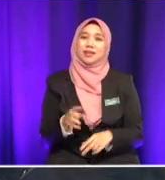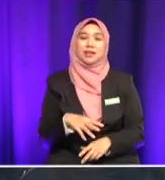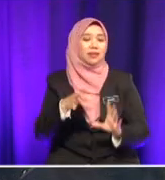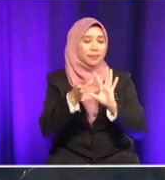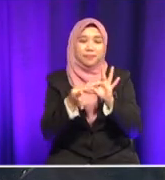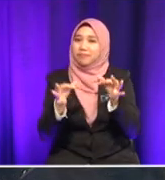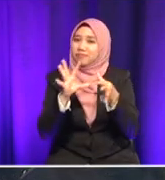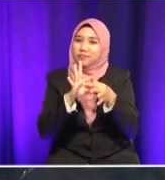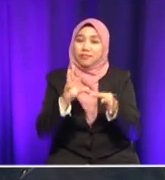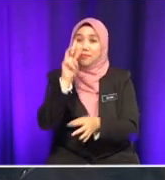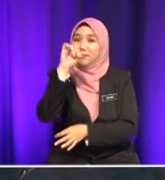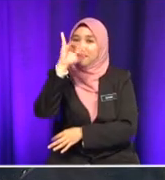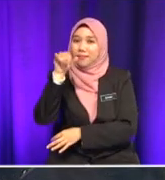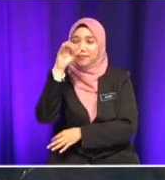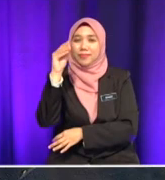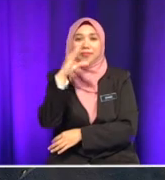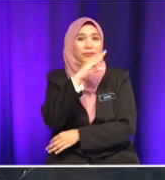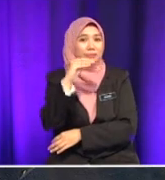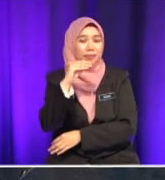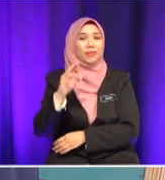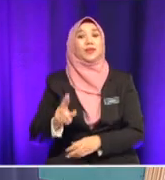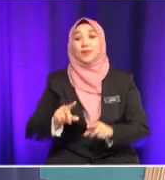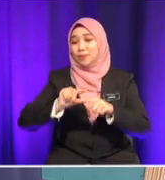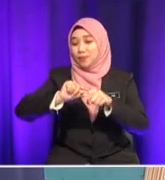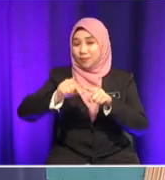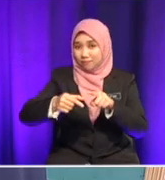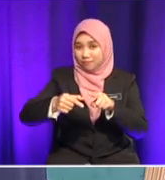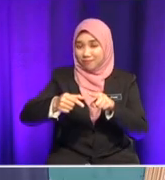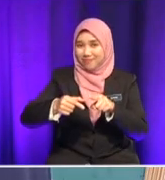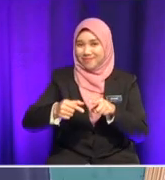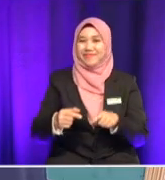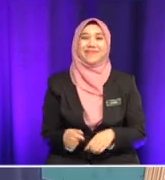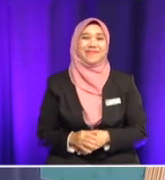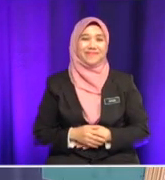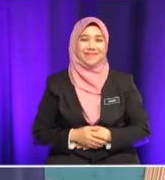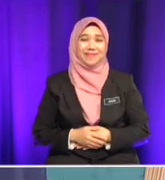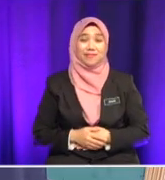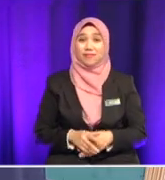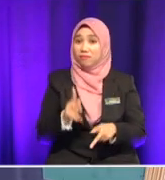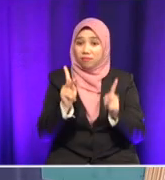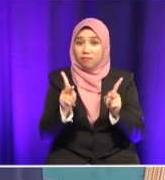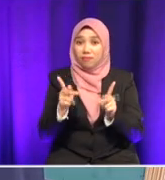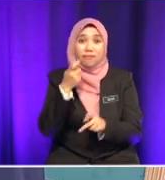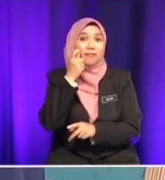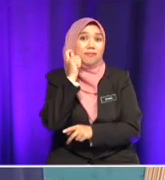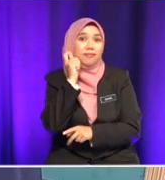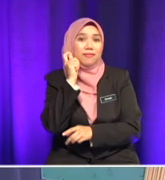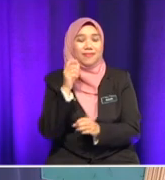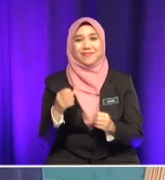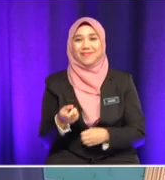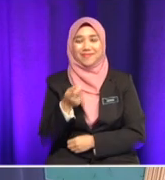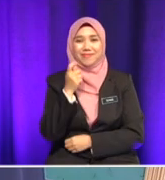udangnya itulah cerita Pak Maji dan udangnya kalau tadi kita dengar